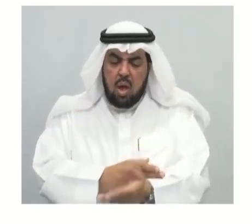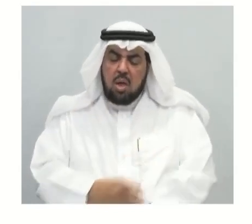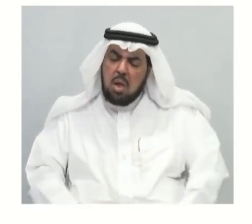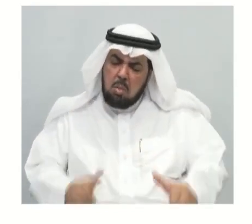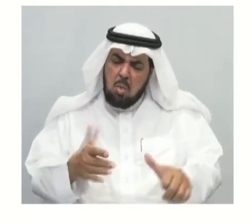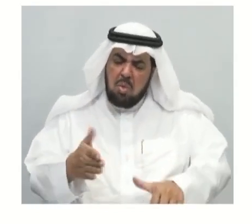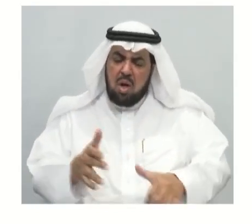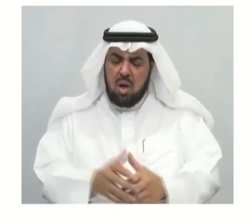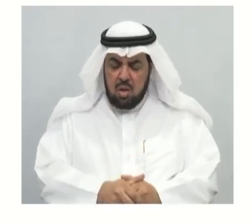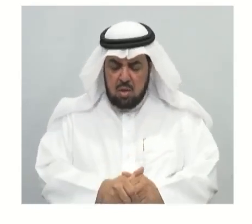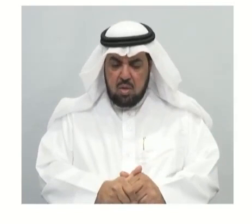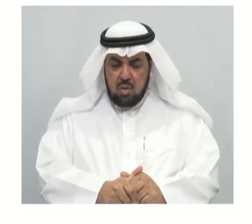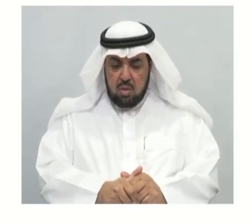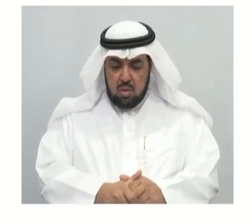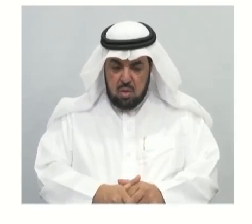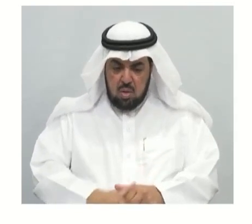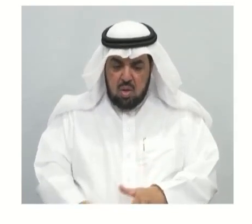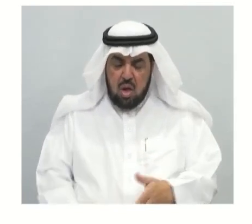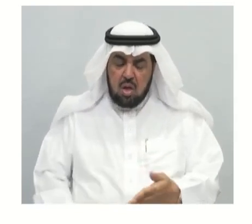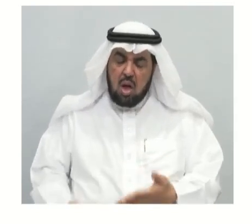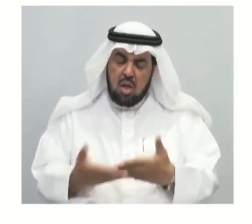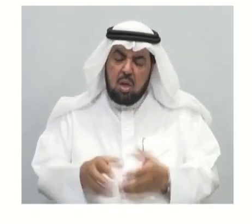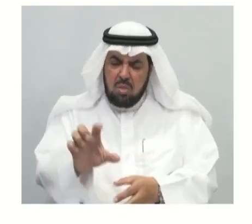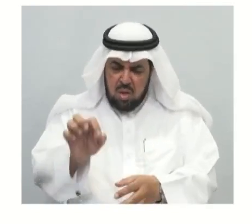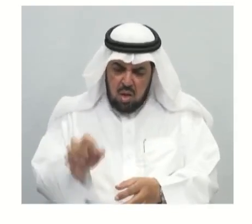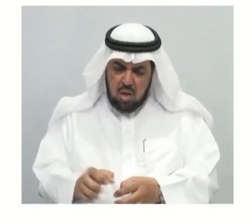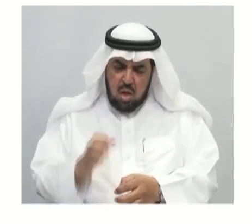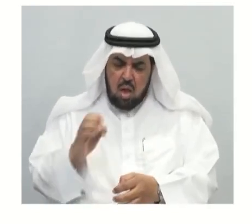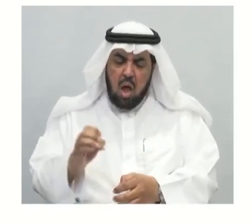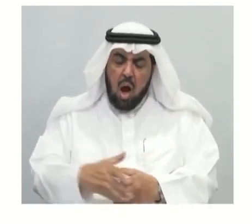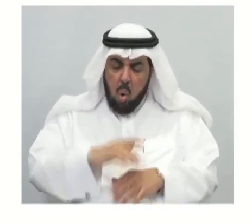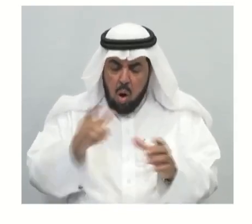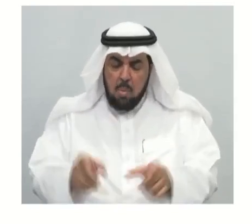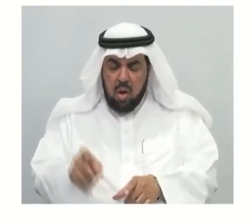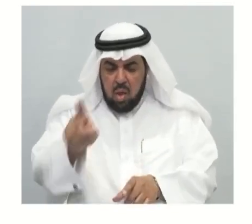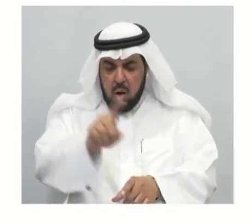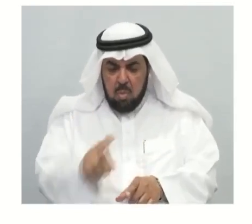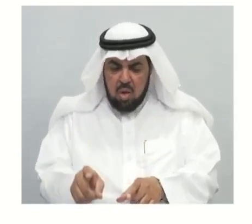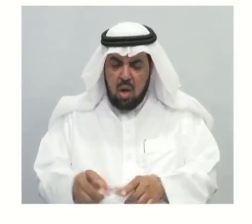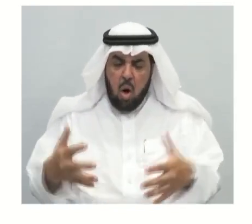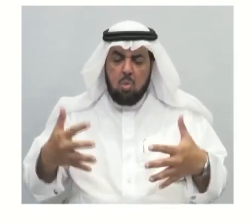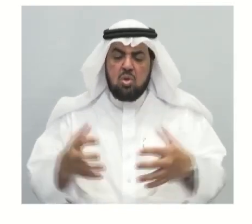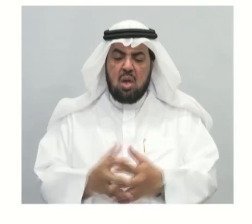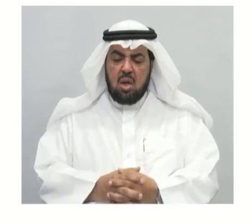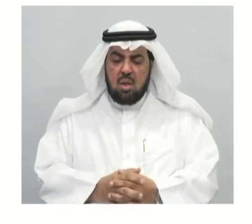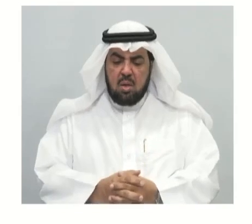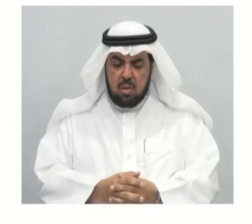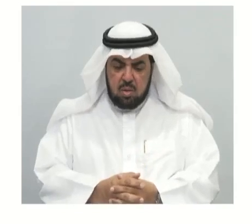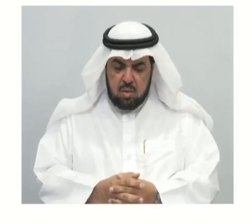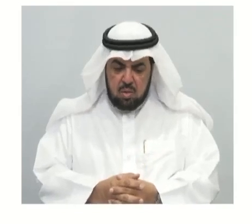الممكنه رابعا تقديم استنتاجات حلول او حول بعض المسائل او